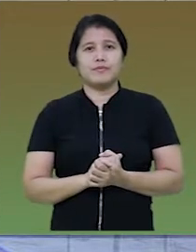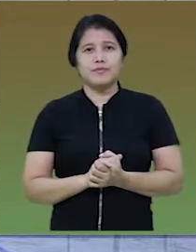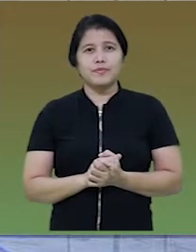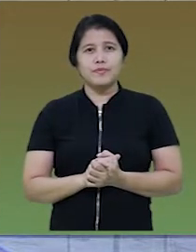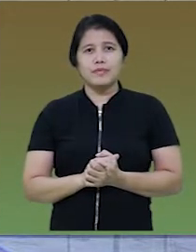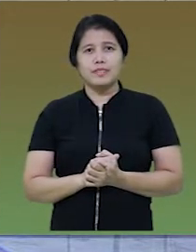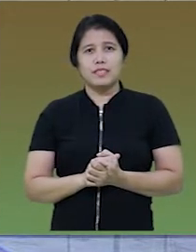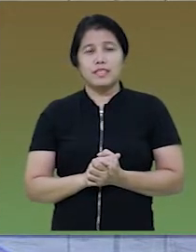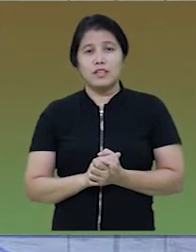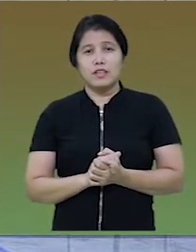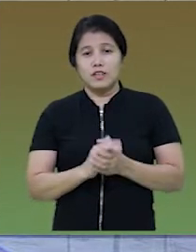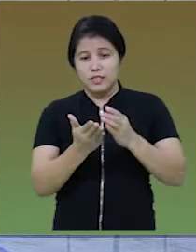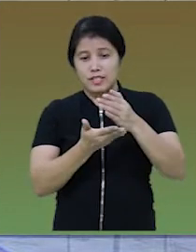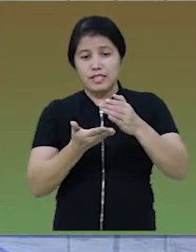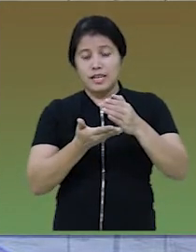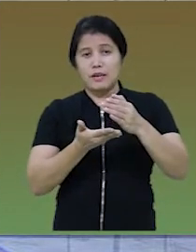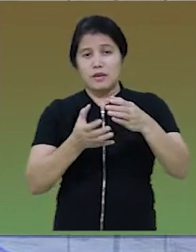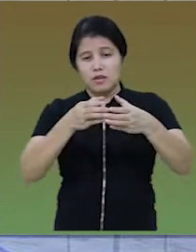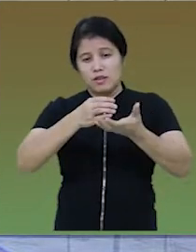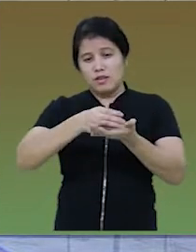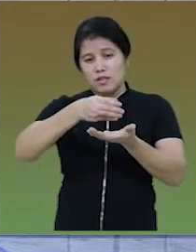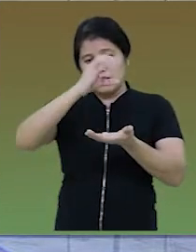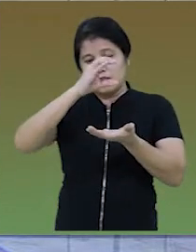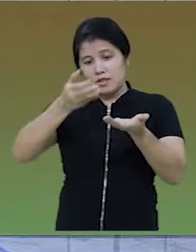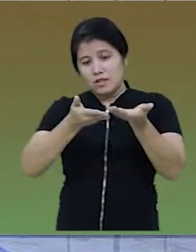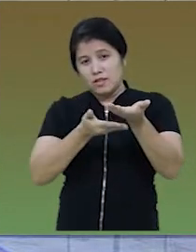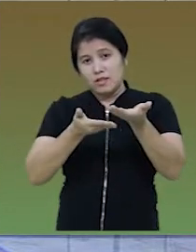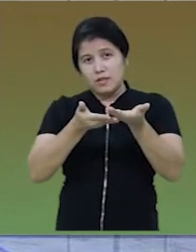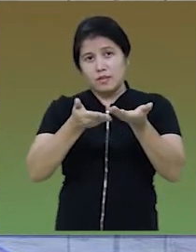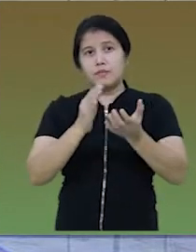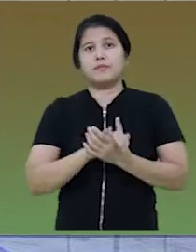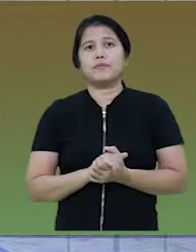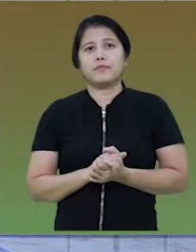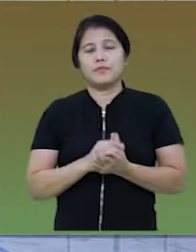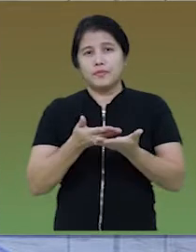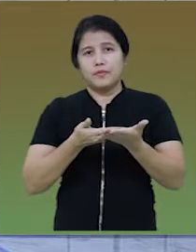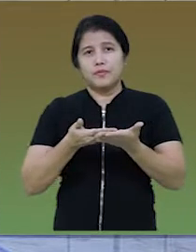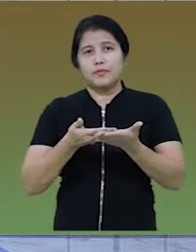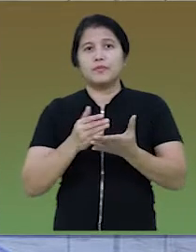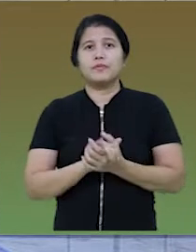Maglagay ng tissue sa ilalim na loob ng baso.